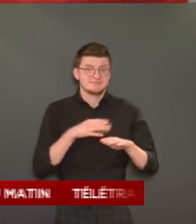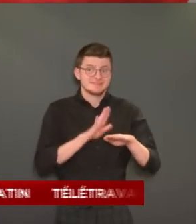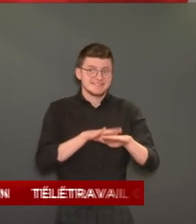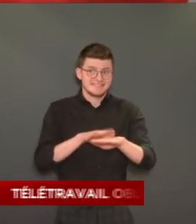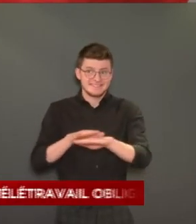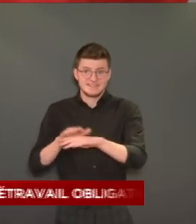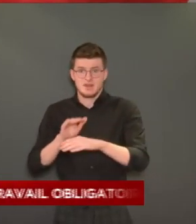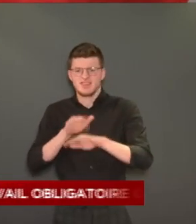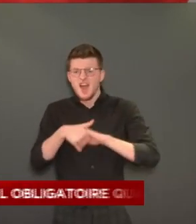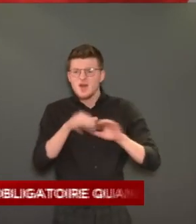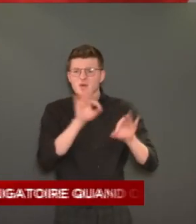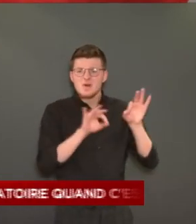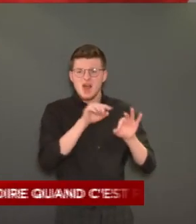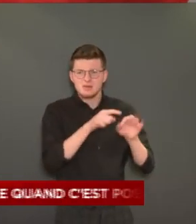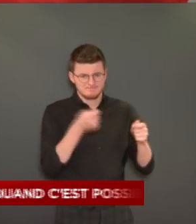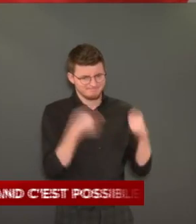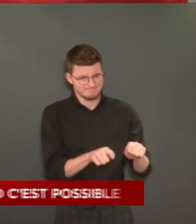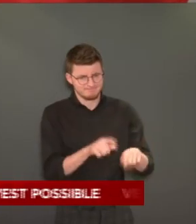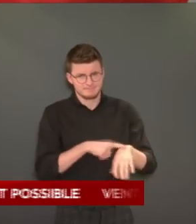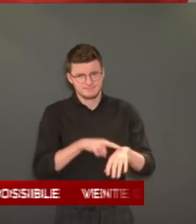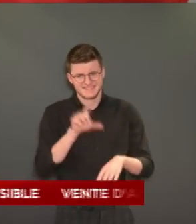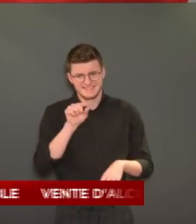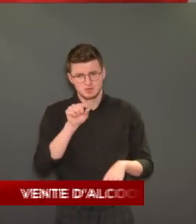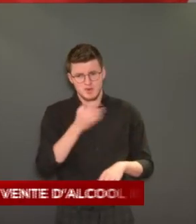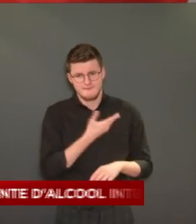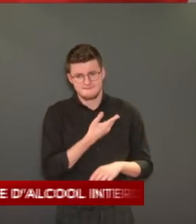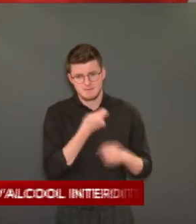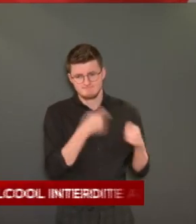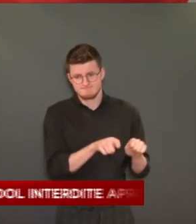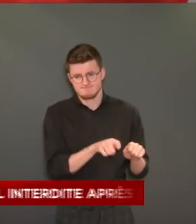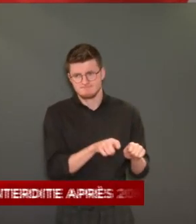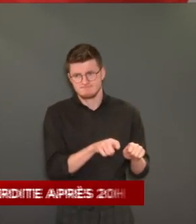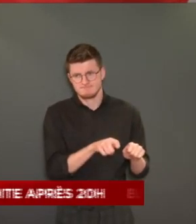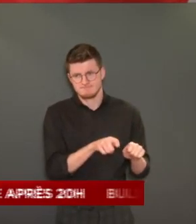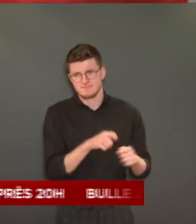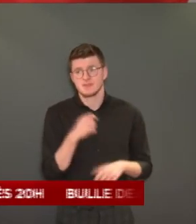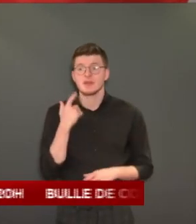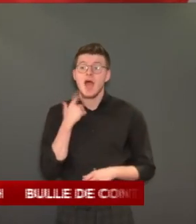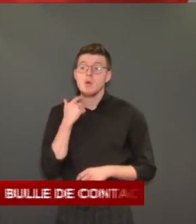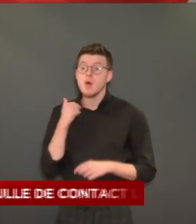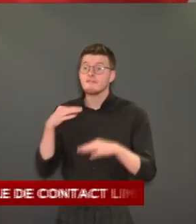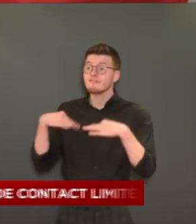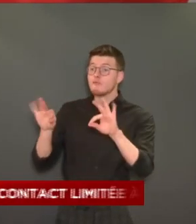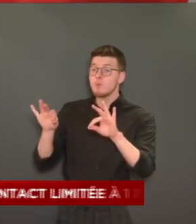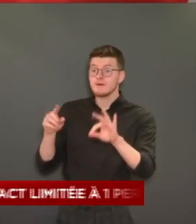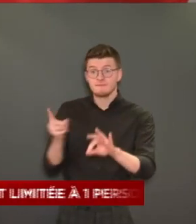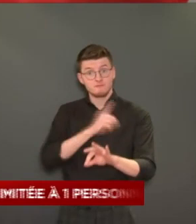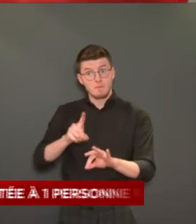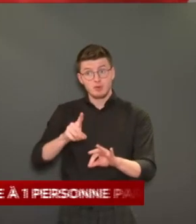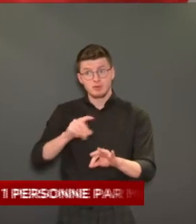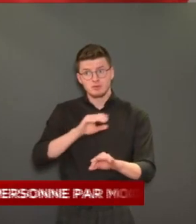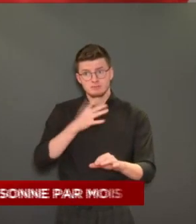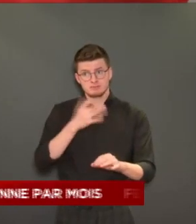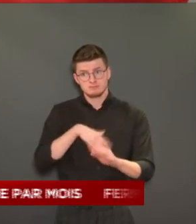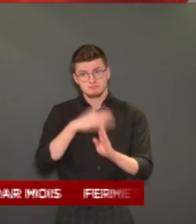Les magasins de nuit aussi devront fermer à 22 heures et la vente d'alcool sera interdite